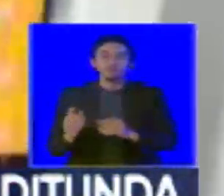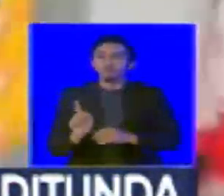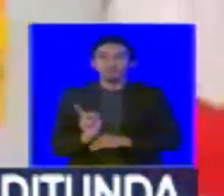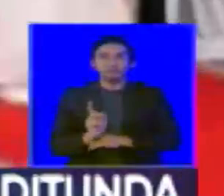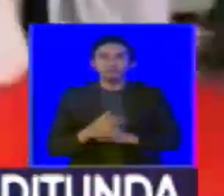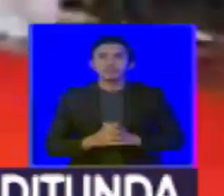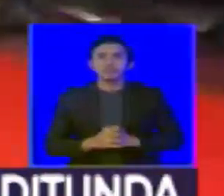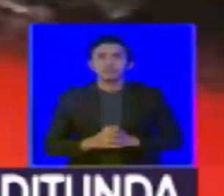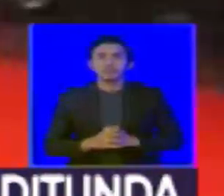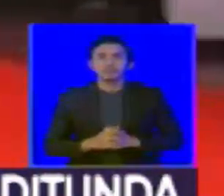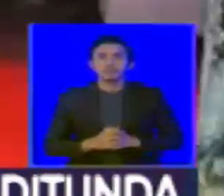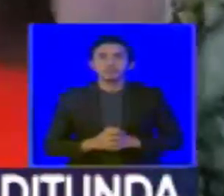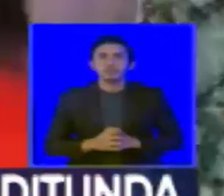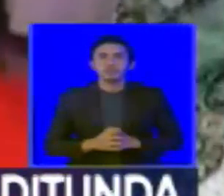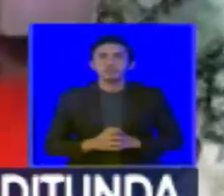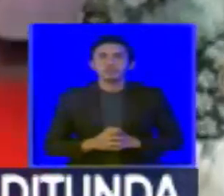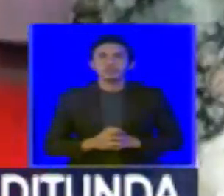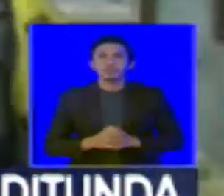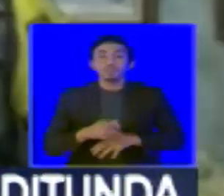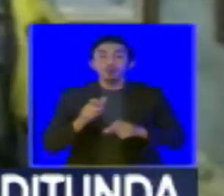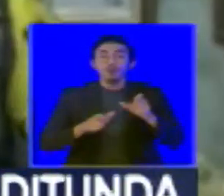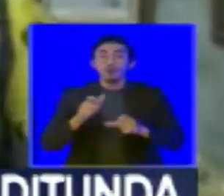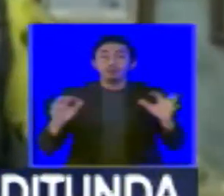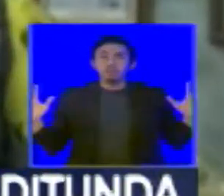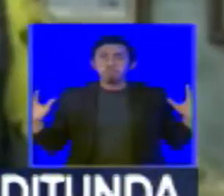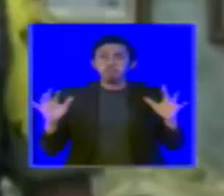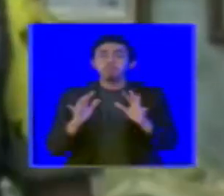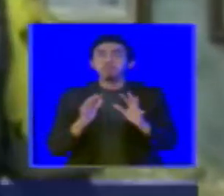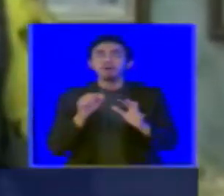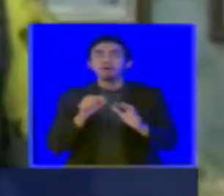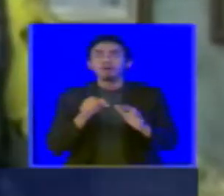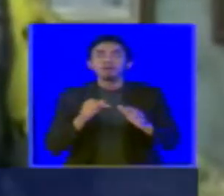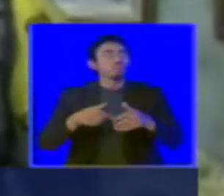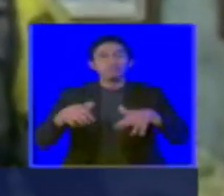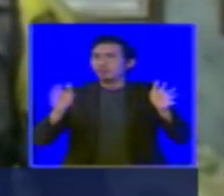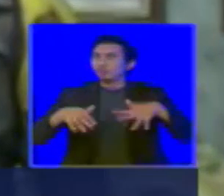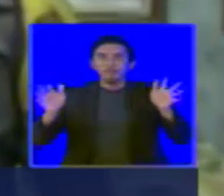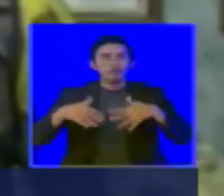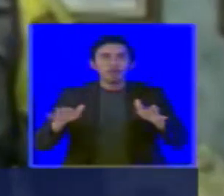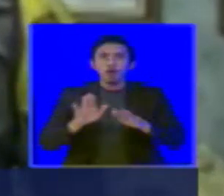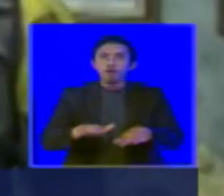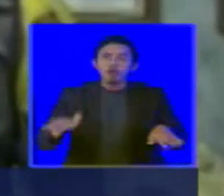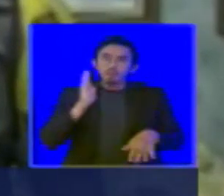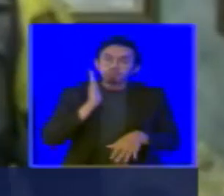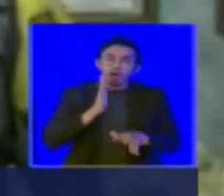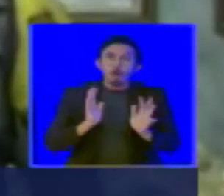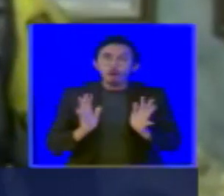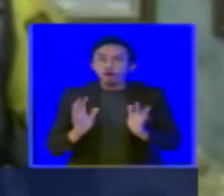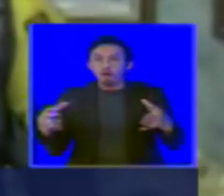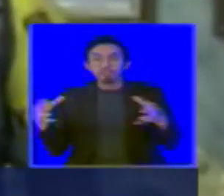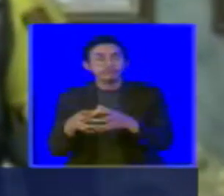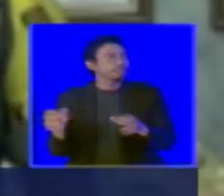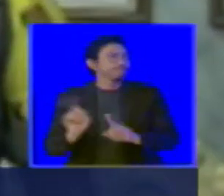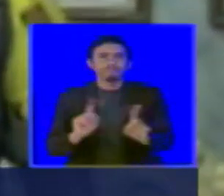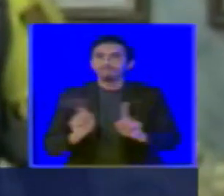Kita membubarkan kumpulan massa ataupun kumpulan anak-anak muda yang melaksanakan baik itu pertemuan maupun pertemuan-pertemuan yang